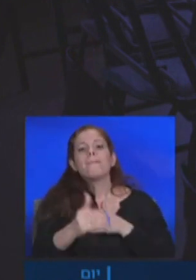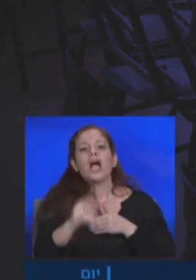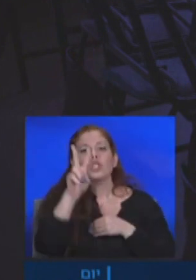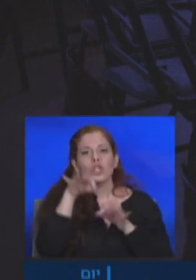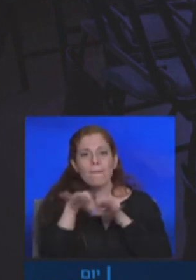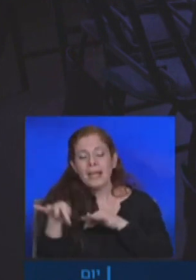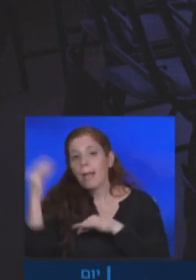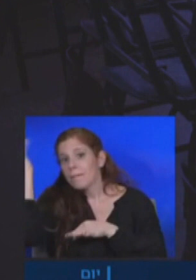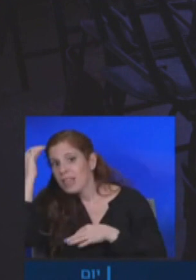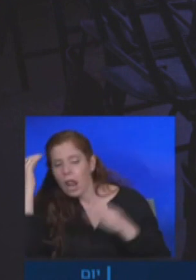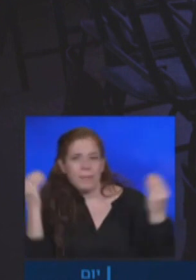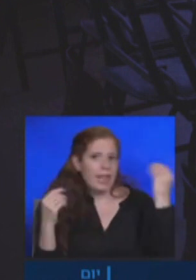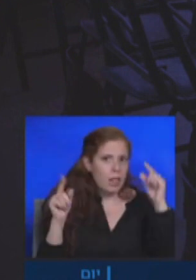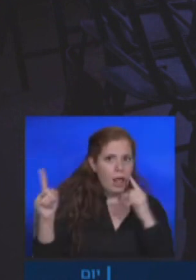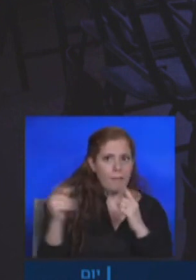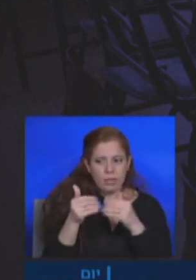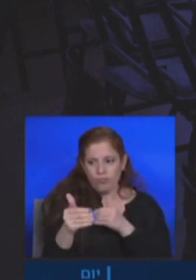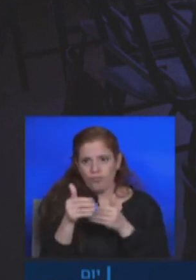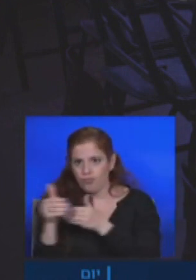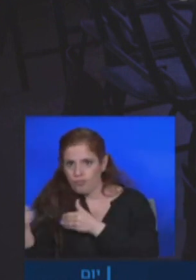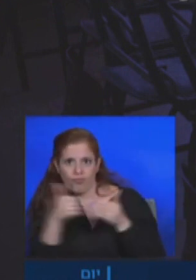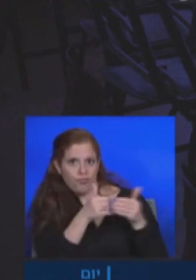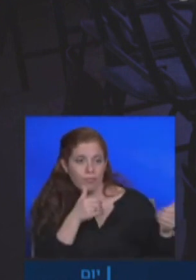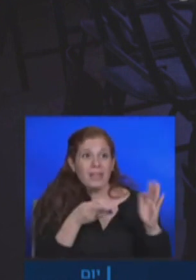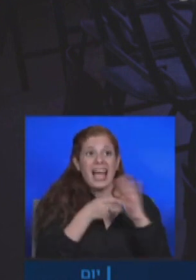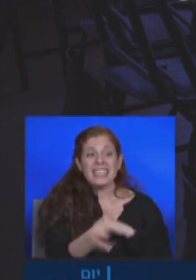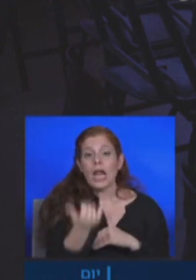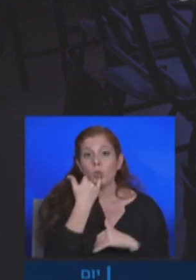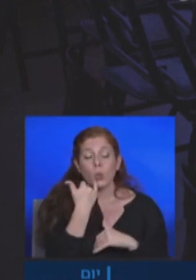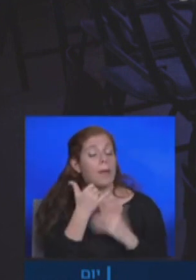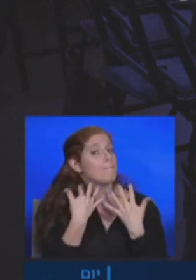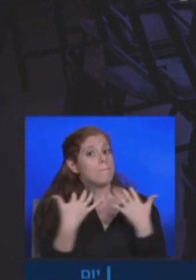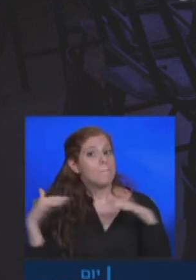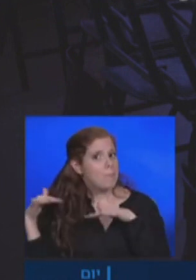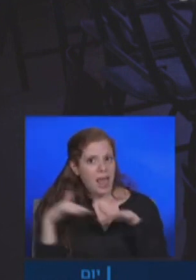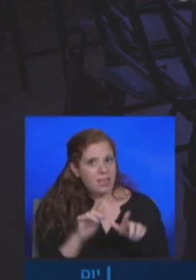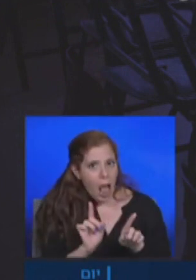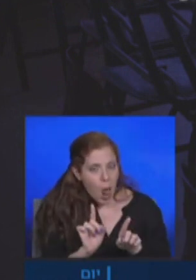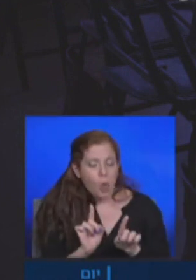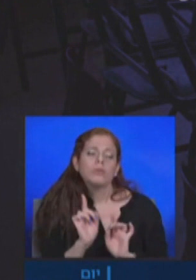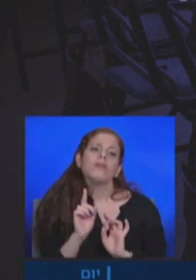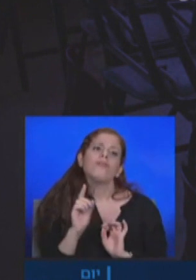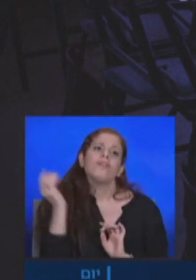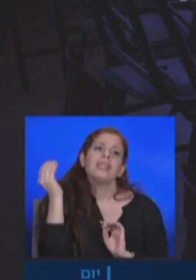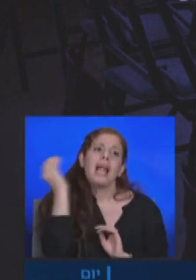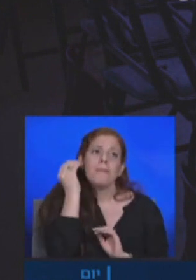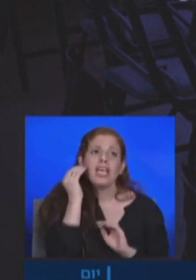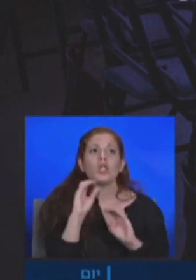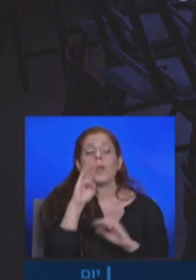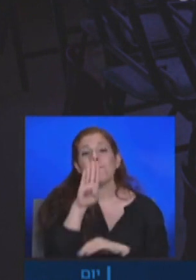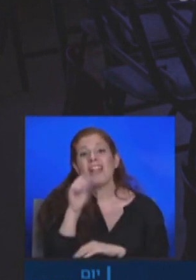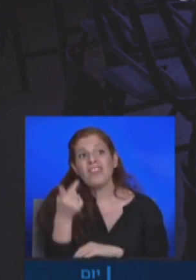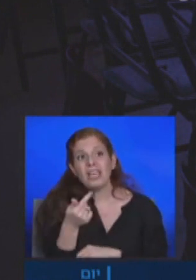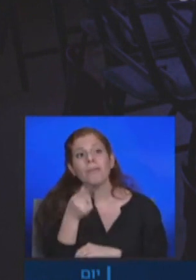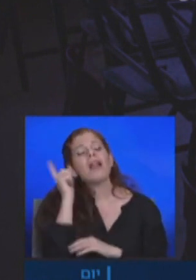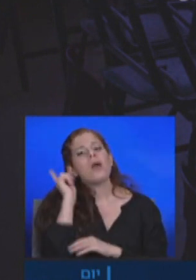תלמיד לתלמיד. הכניסה לתאי השירותים תהיה ללא התקהלות, ותלמידי כיתות ב' וג' יחויבו לעטות מסכה בבית